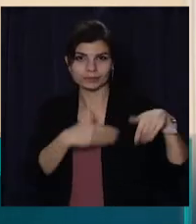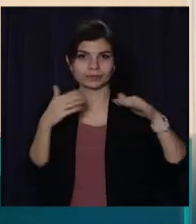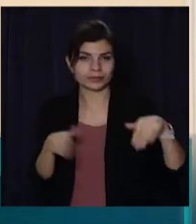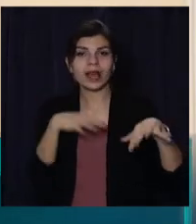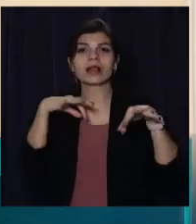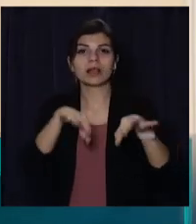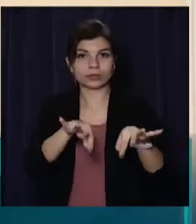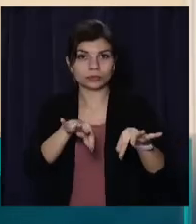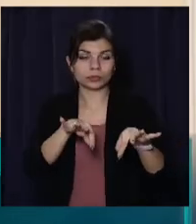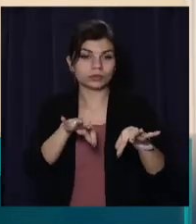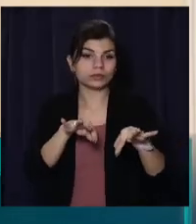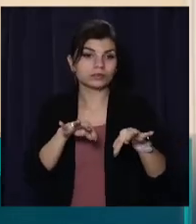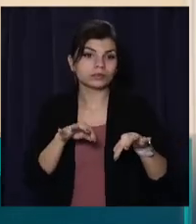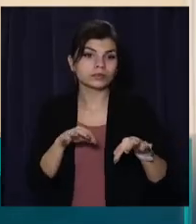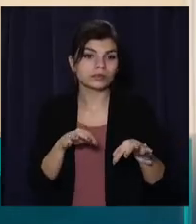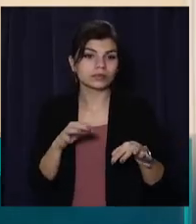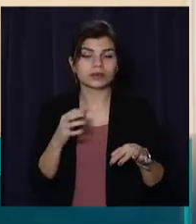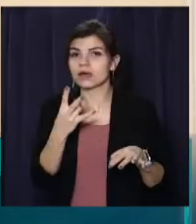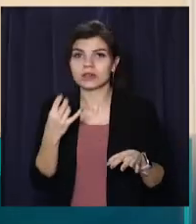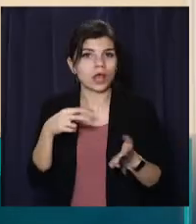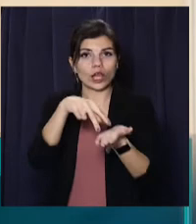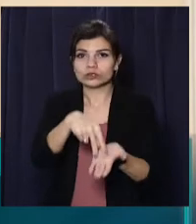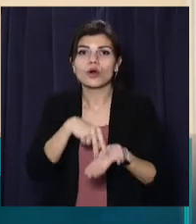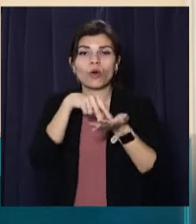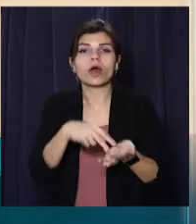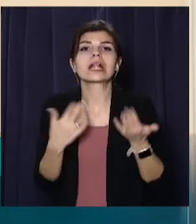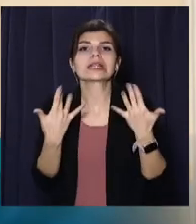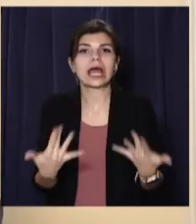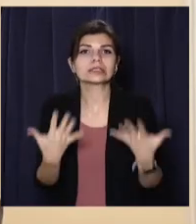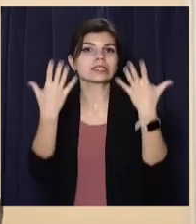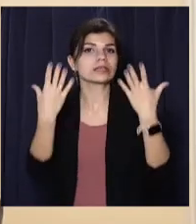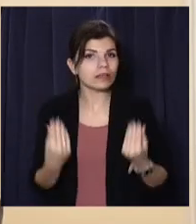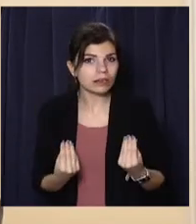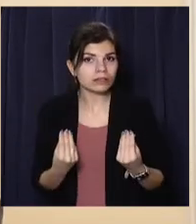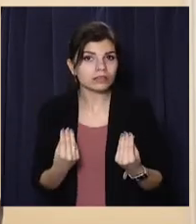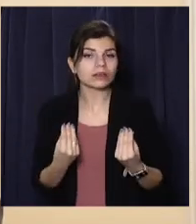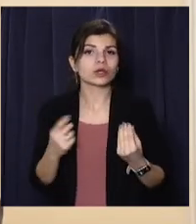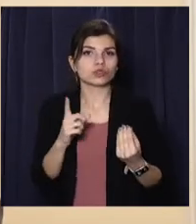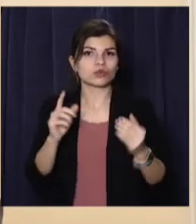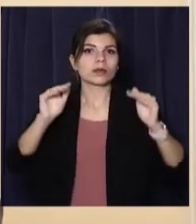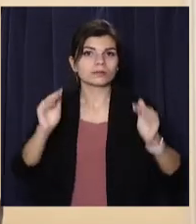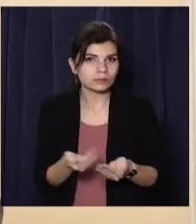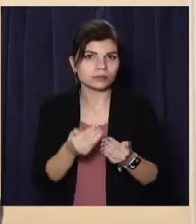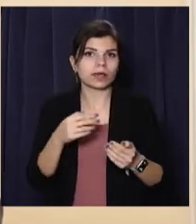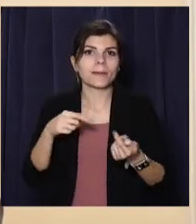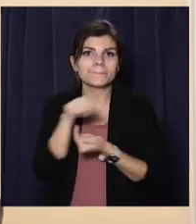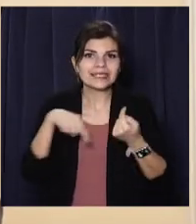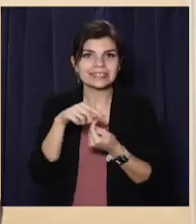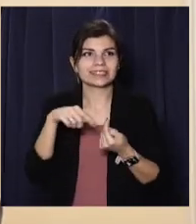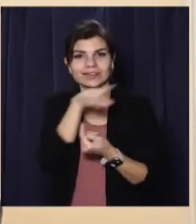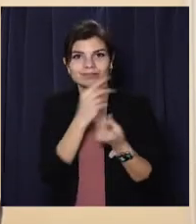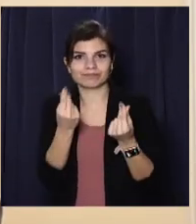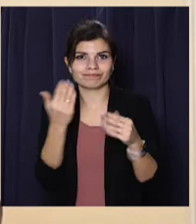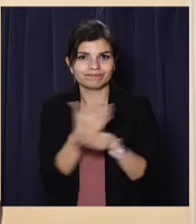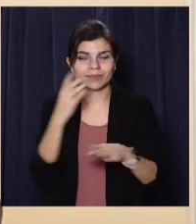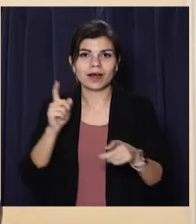транспортним засобам не простоювати по декілька днів, що суттєво зменшить видатки бізнесу. Ідея